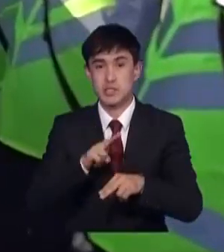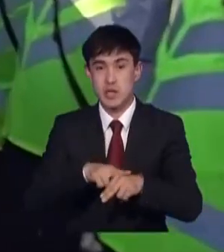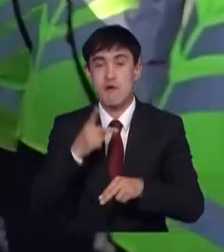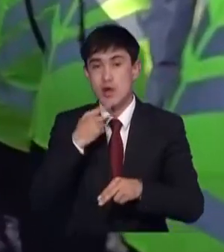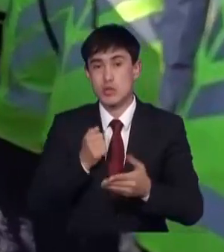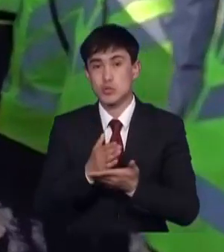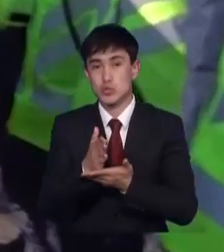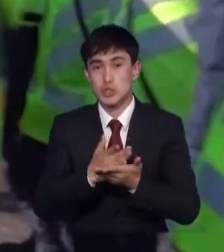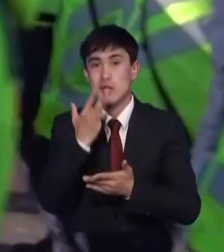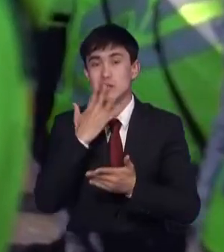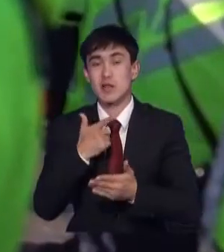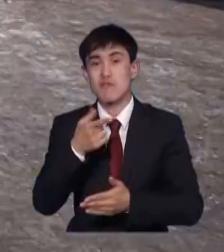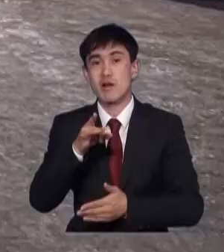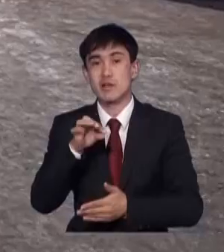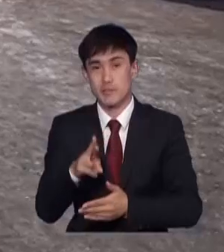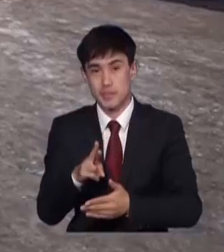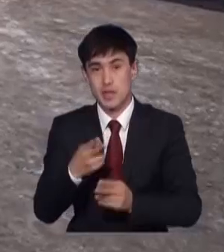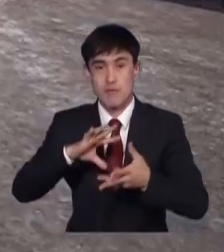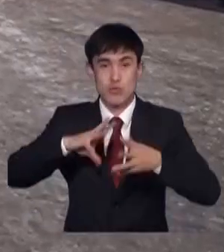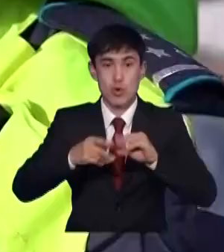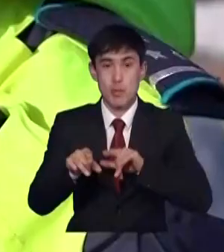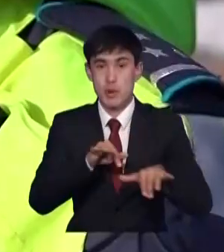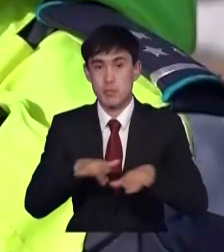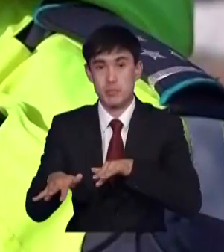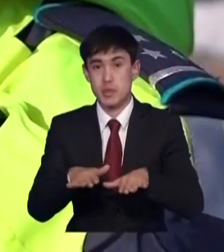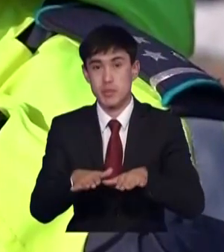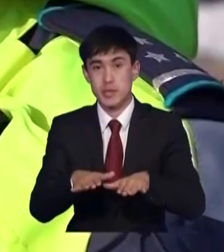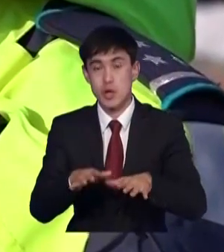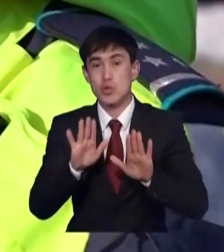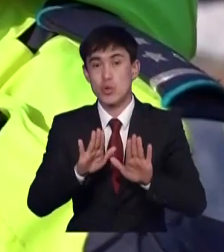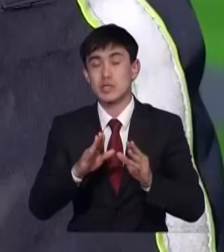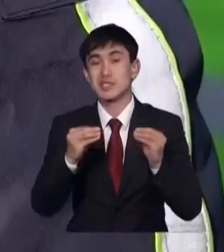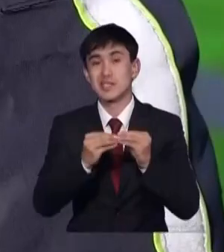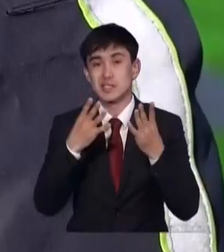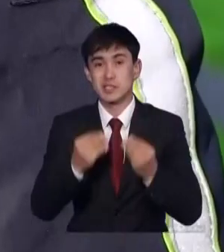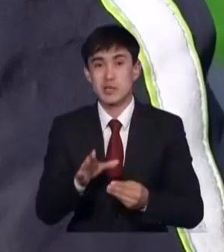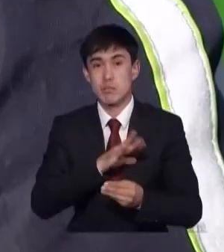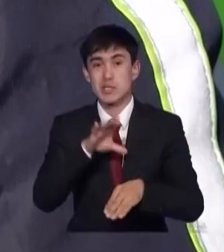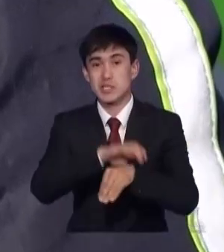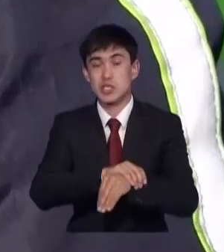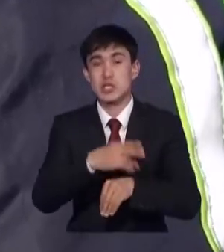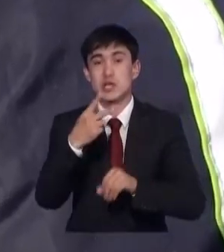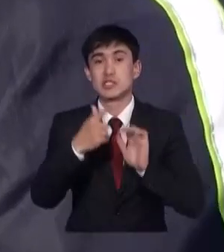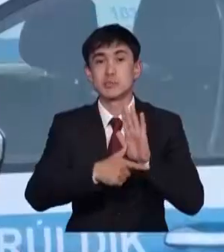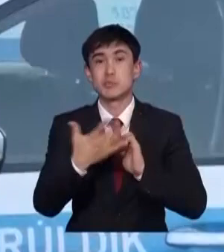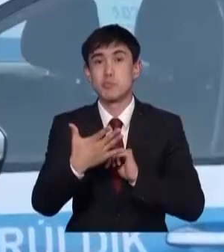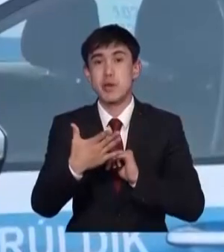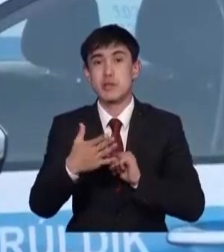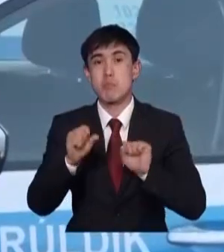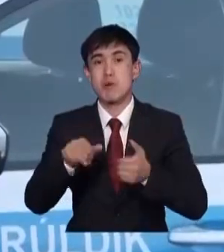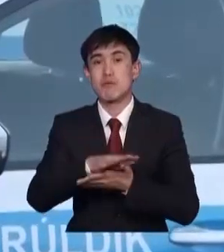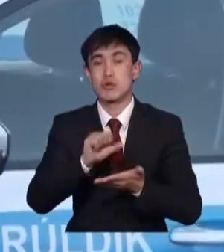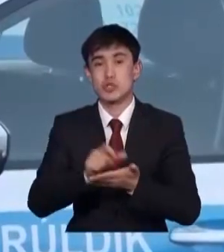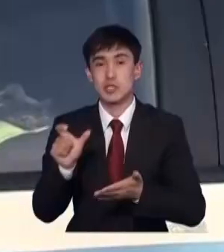и военнослужащих итом оперативно профилактических мероприятий только за 10 дней стало задержание 75